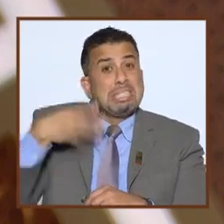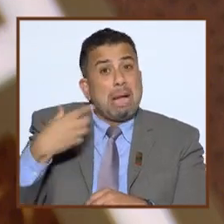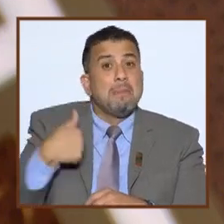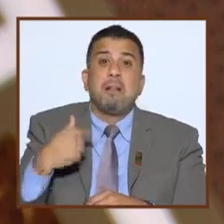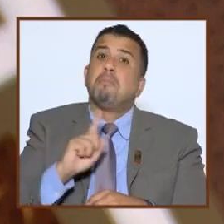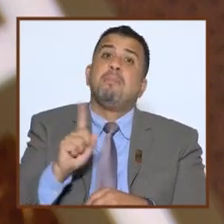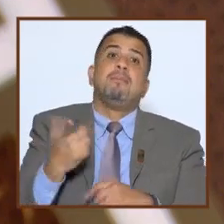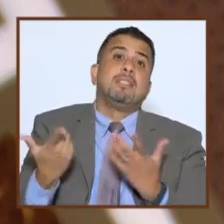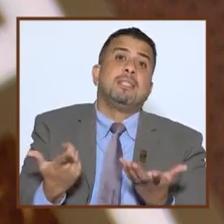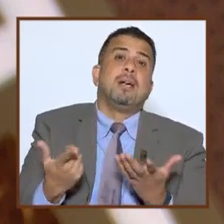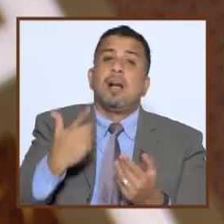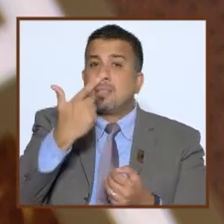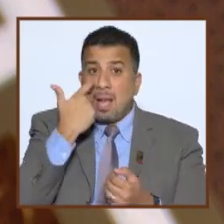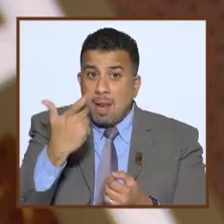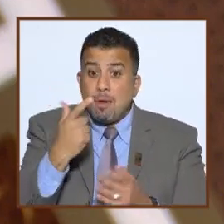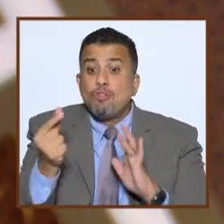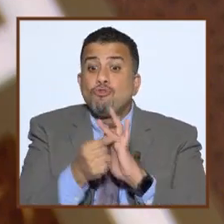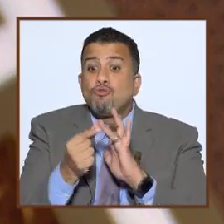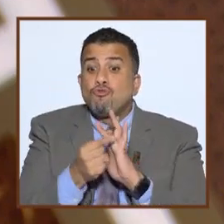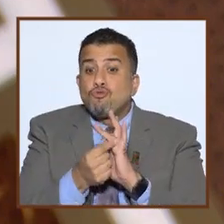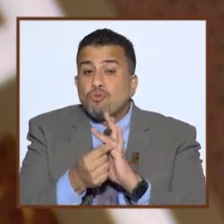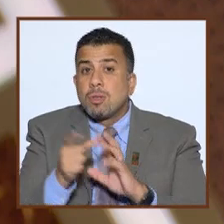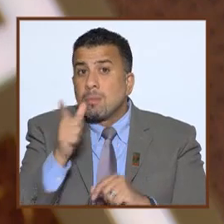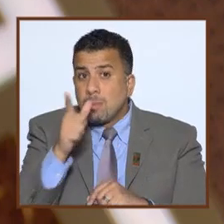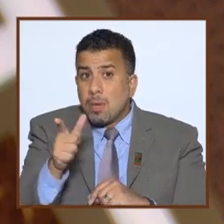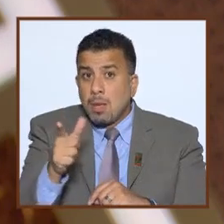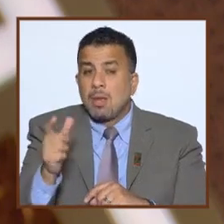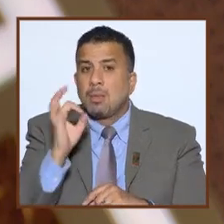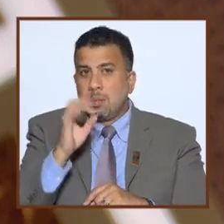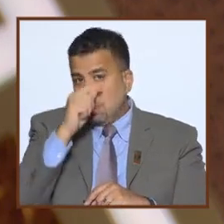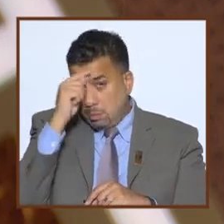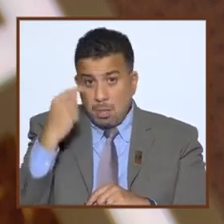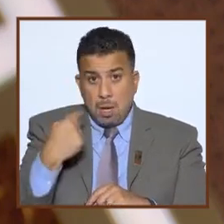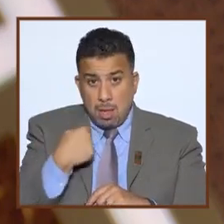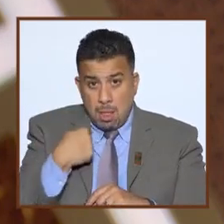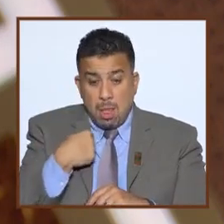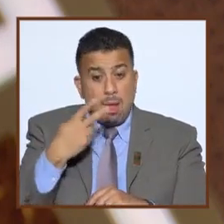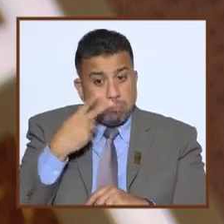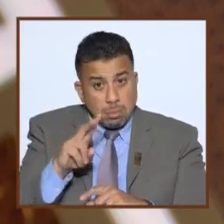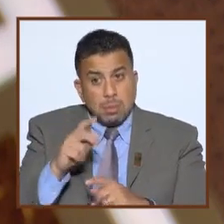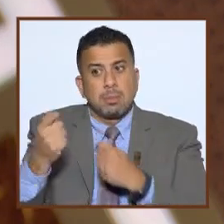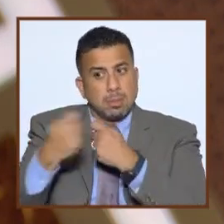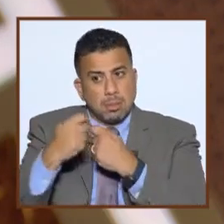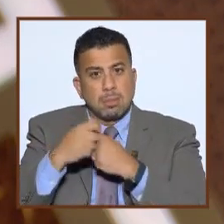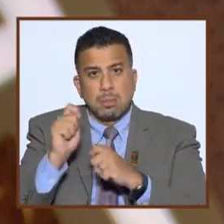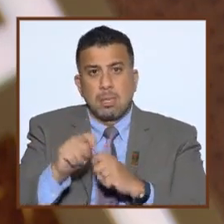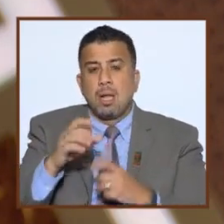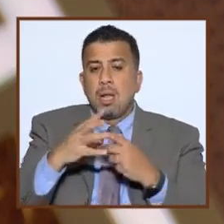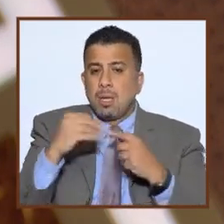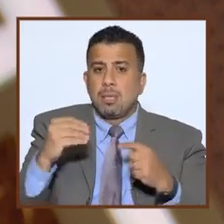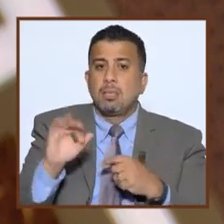تتجاهلين هذه المساله وزوجك قد احسن حينما قال لك اذا انا اخطات نبهيني حتى في النقصان